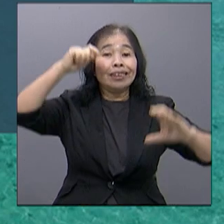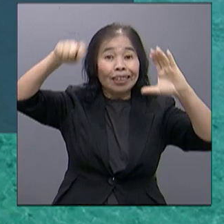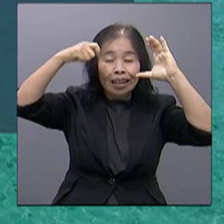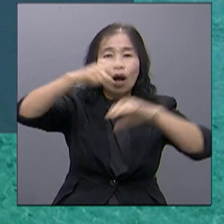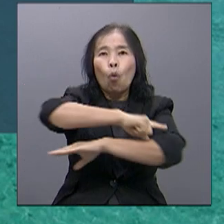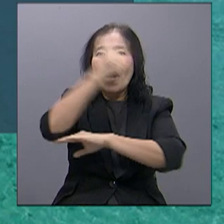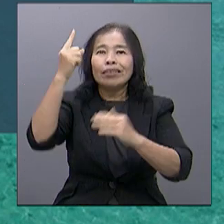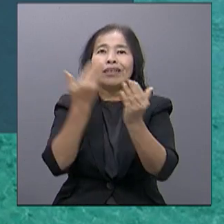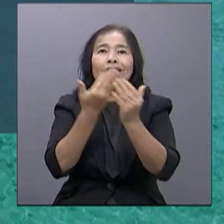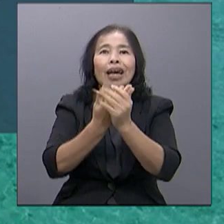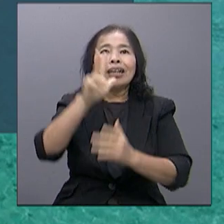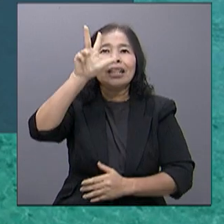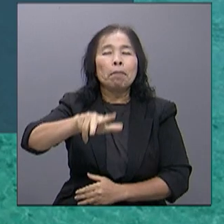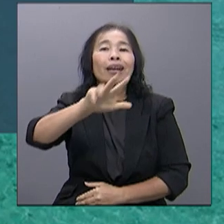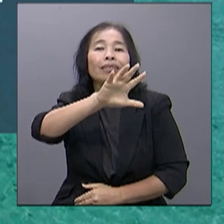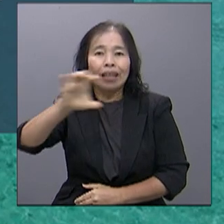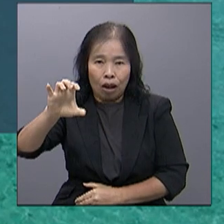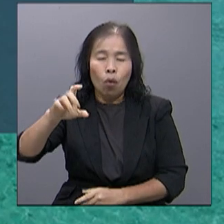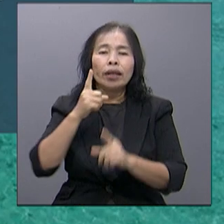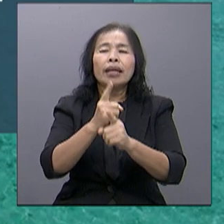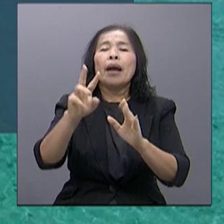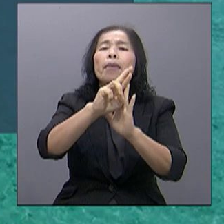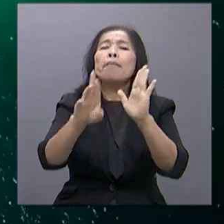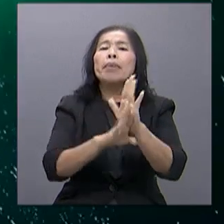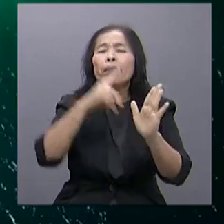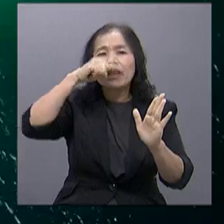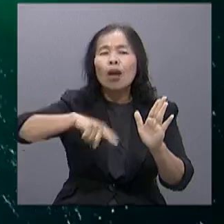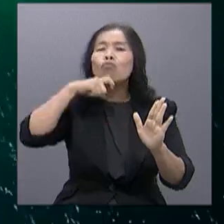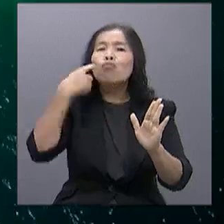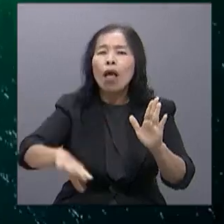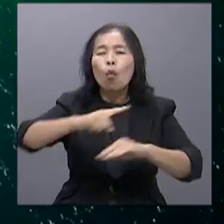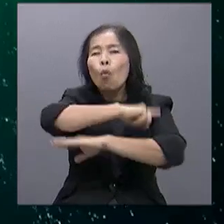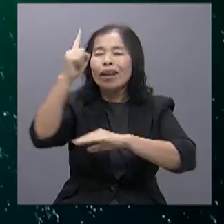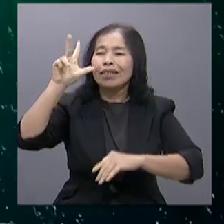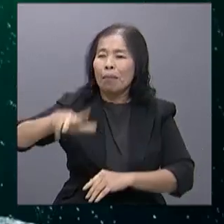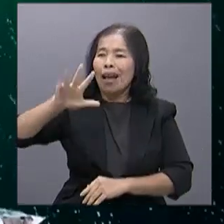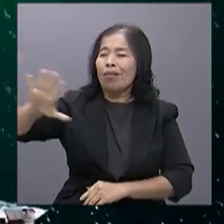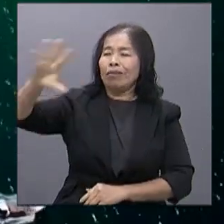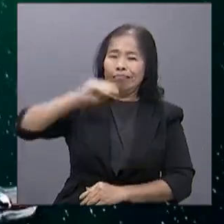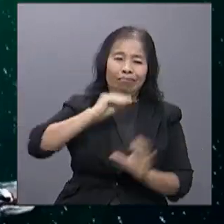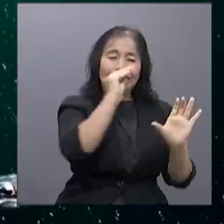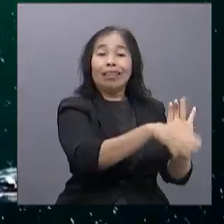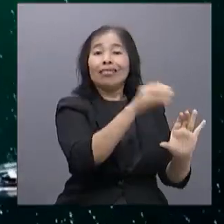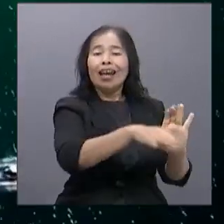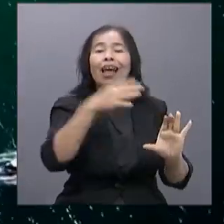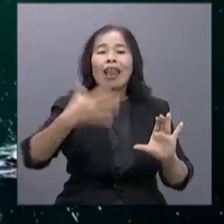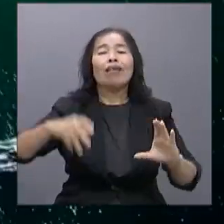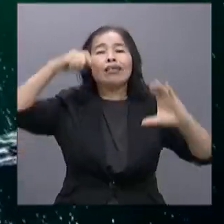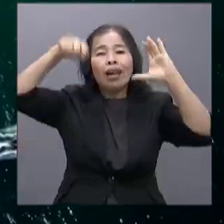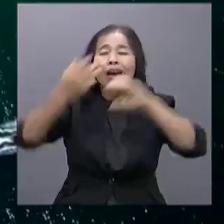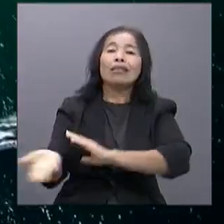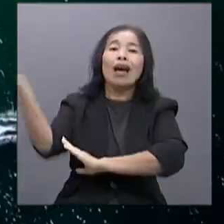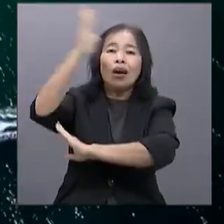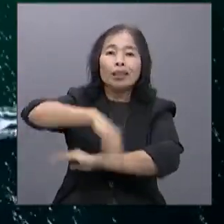บาทอันนี้ตามระเบียบค่ะอ่าตามระเบียบนอกจากน้ำตกห้วยโต้อุทยานแห่งชาติเขาพนมเบญจา